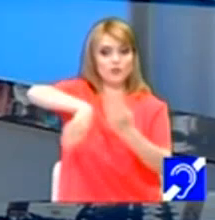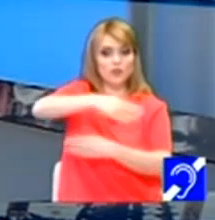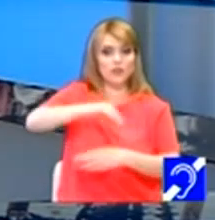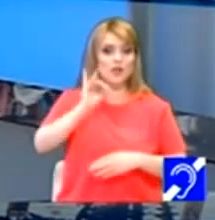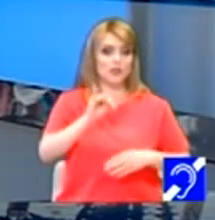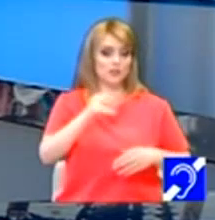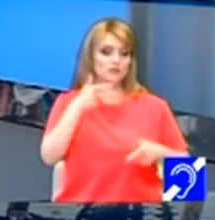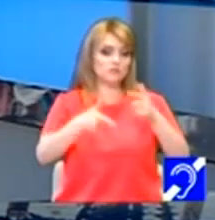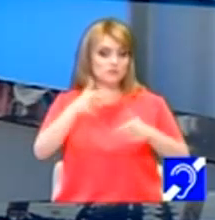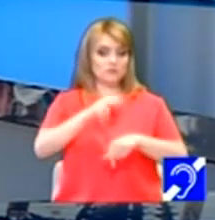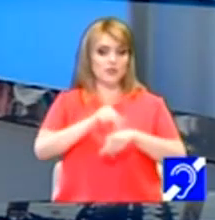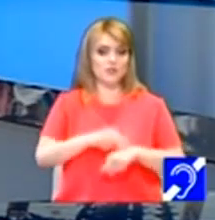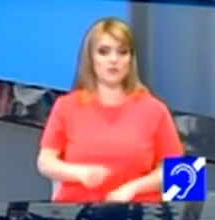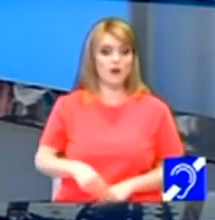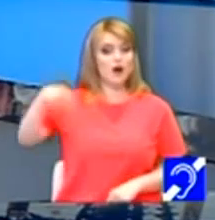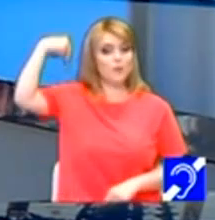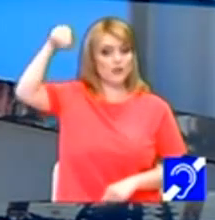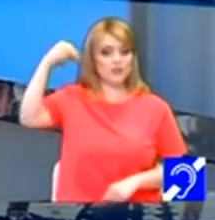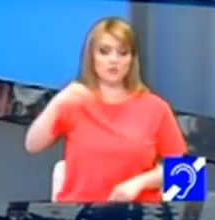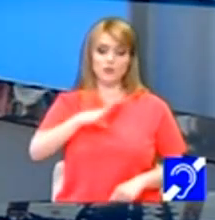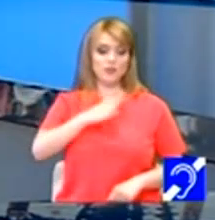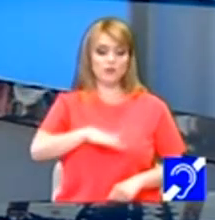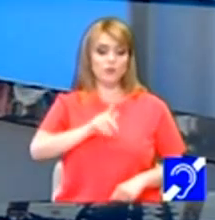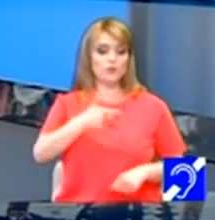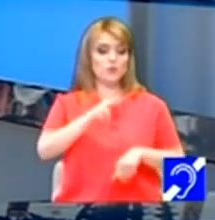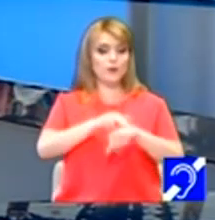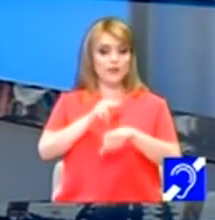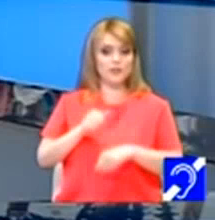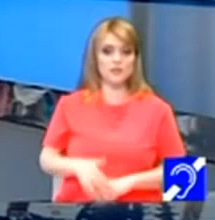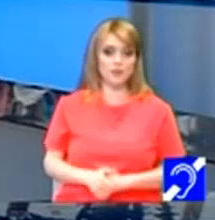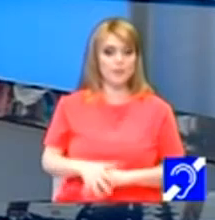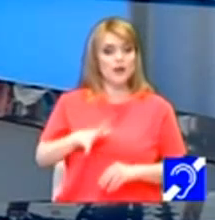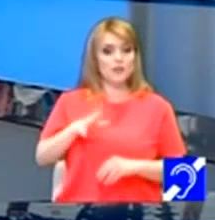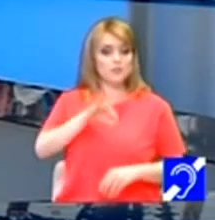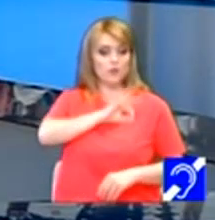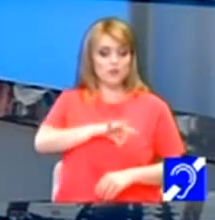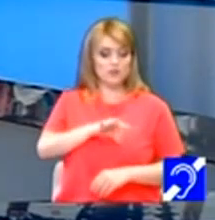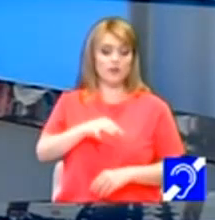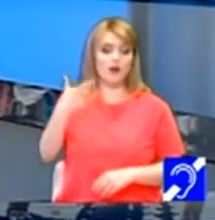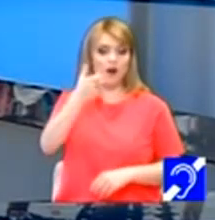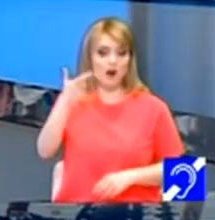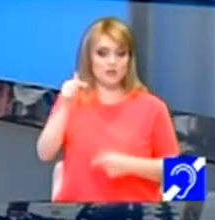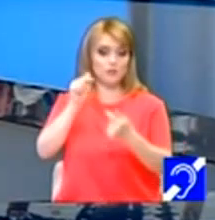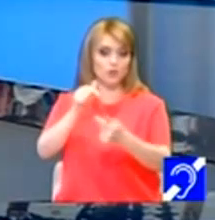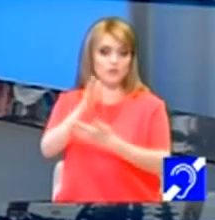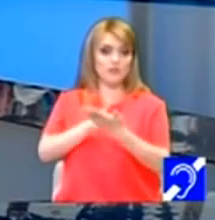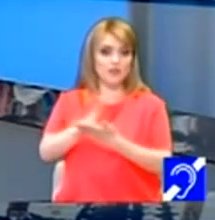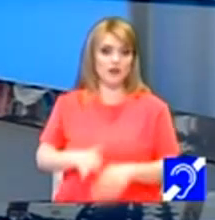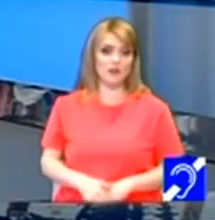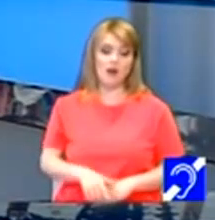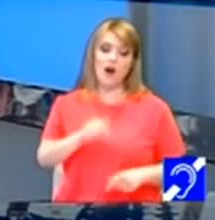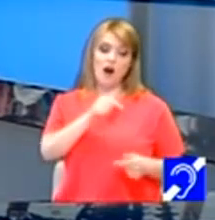Dodon justifică folosirea gazelor lacrimogene împotriva veteranilor, în timp ce opoziția susține că poliția a provocat vătămări corporale